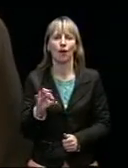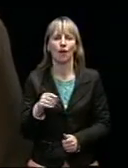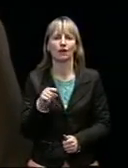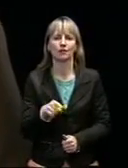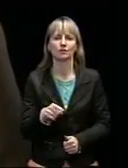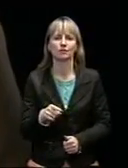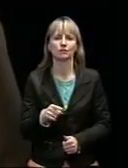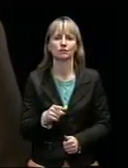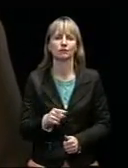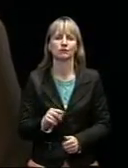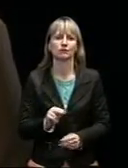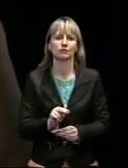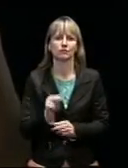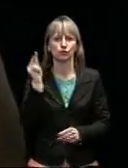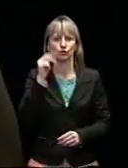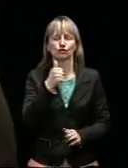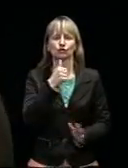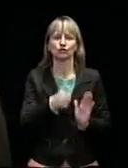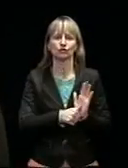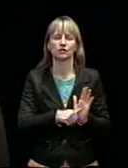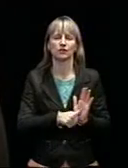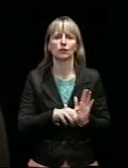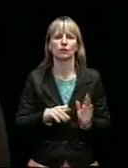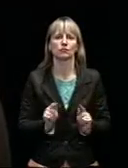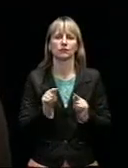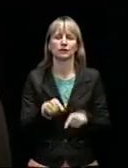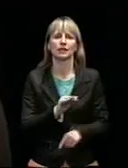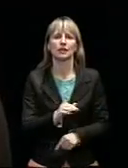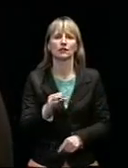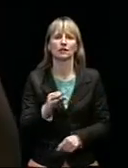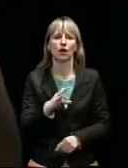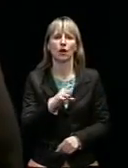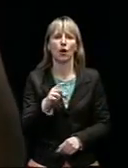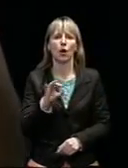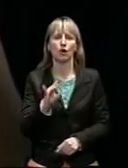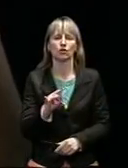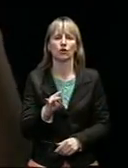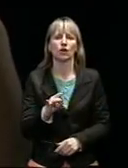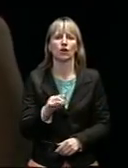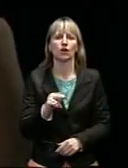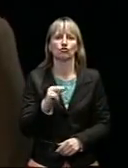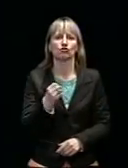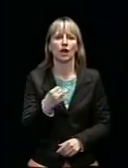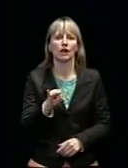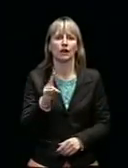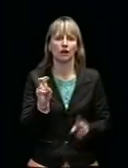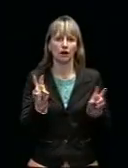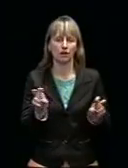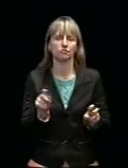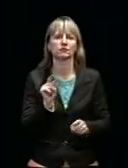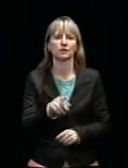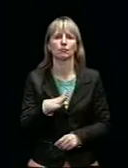там пела с 3 до 6 лет, а с 6 лет уже пошла в детский хор «Чайка», Это был огромный ансамбль, там